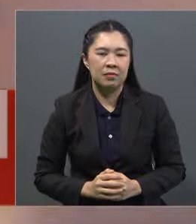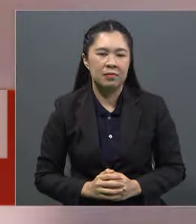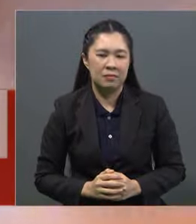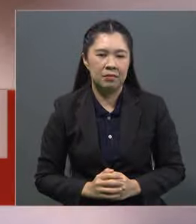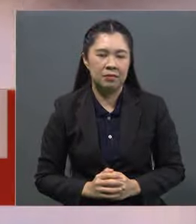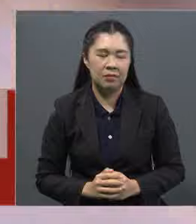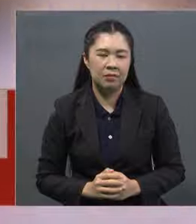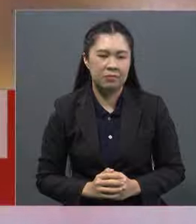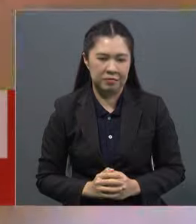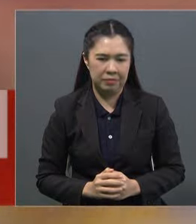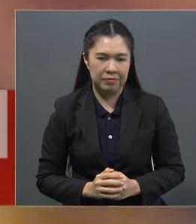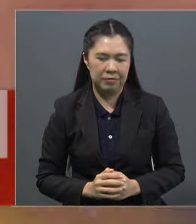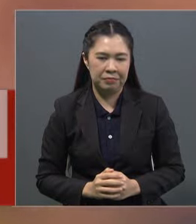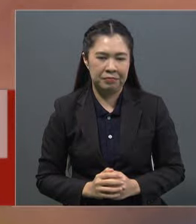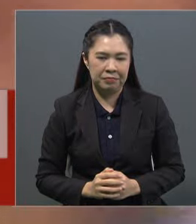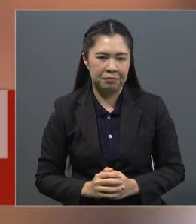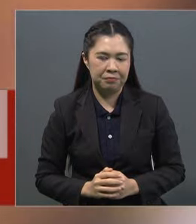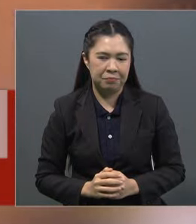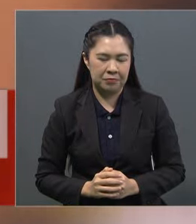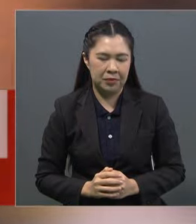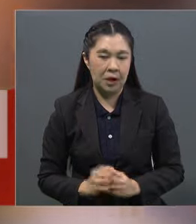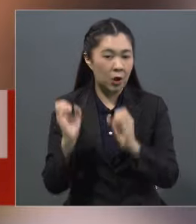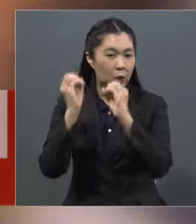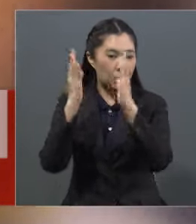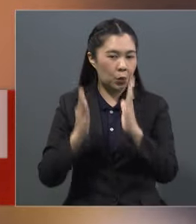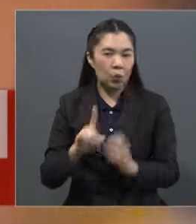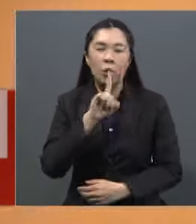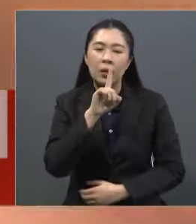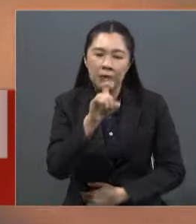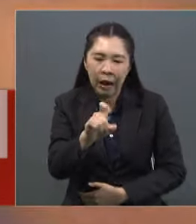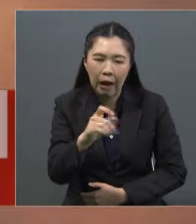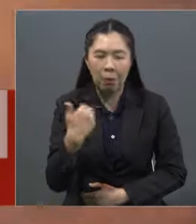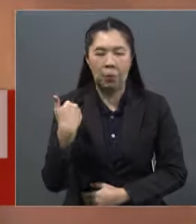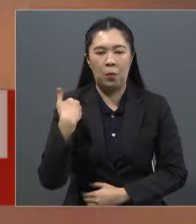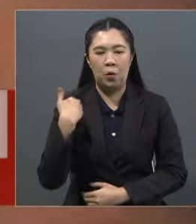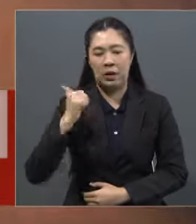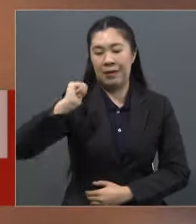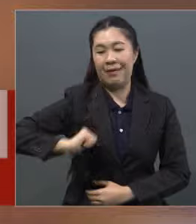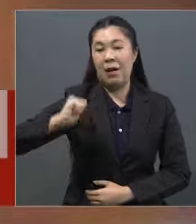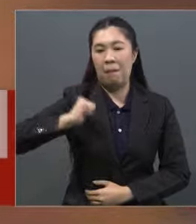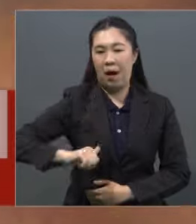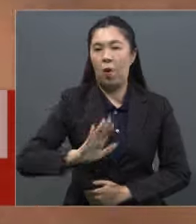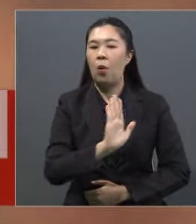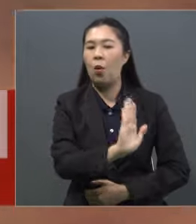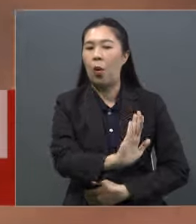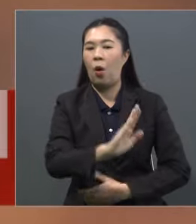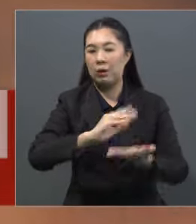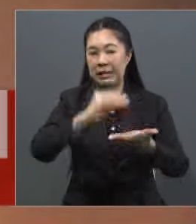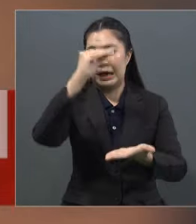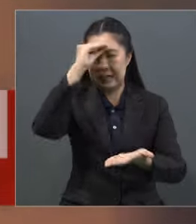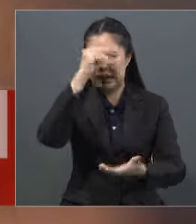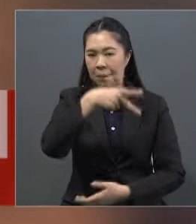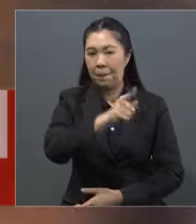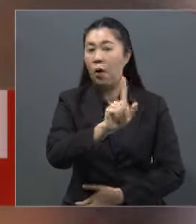ก็คือเรื่องของเรื่องเนี่ยที่คุณครูเอามาถามนักเรียนเพราะว่าไปเจอในกระเป๋าของนักเรียนคนหนึ่งชั้นป